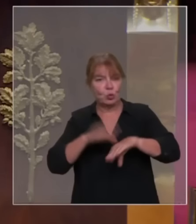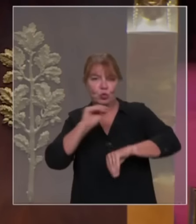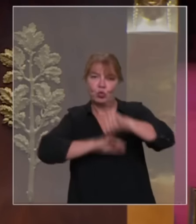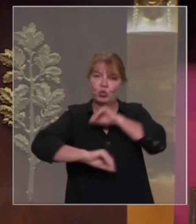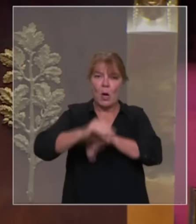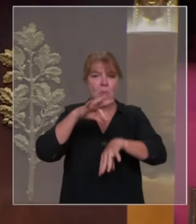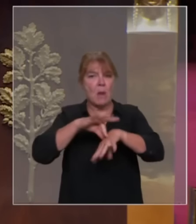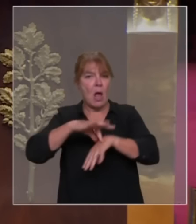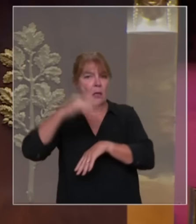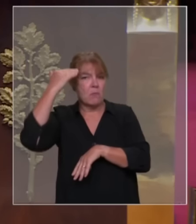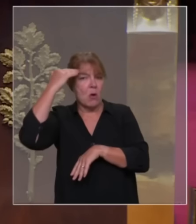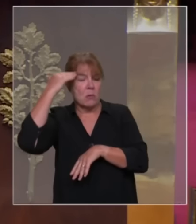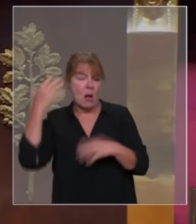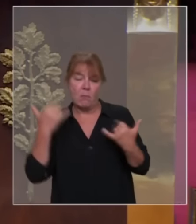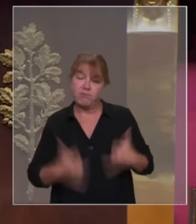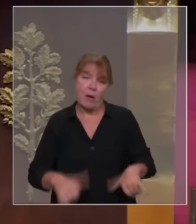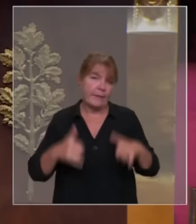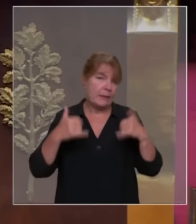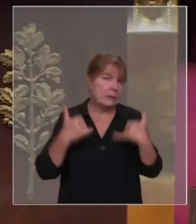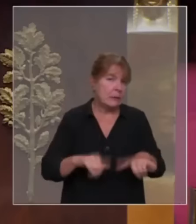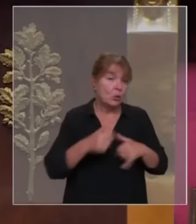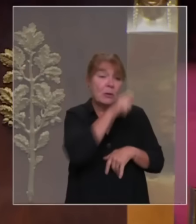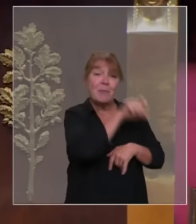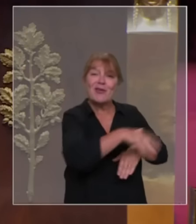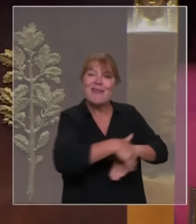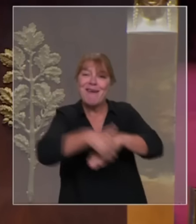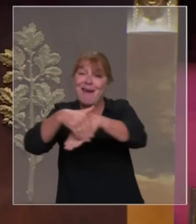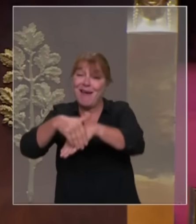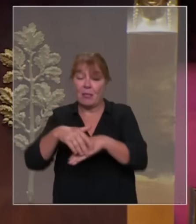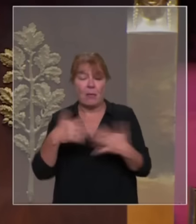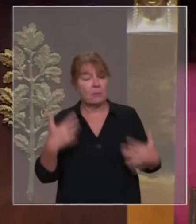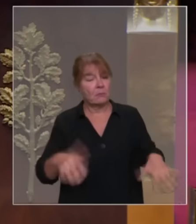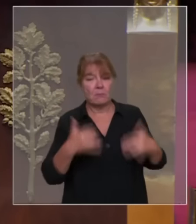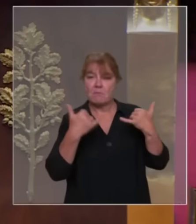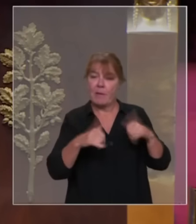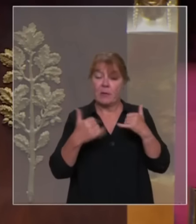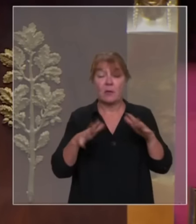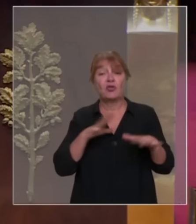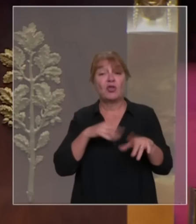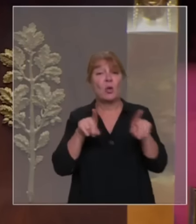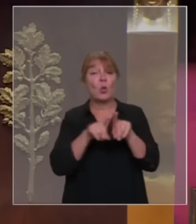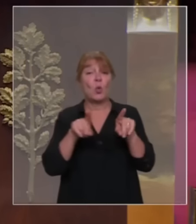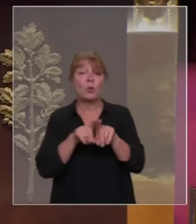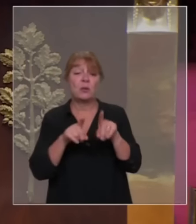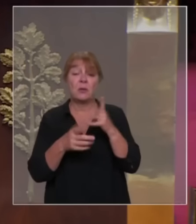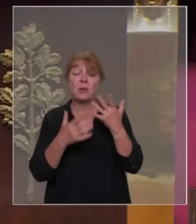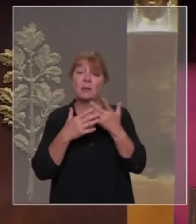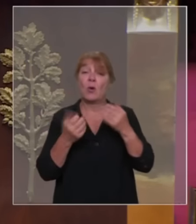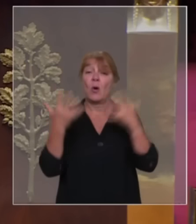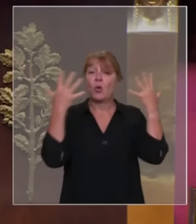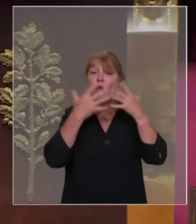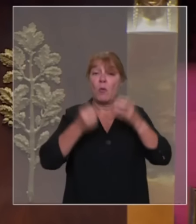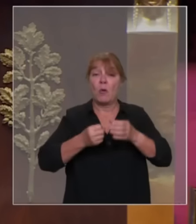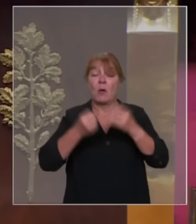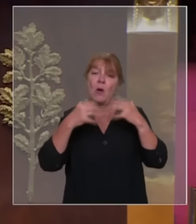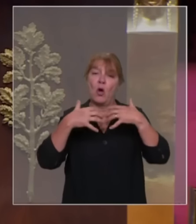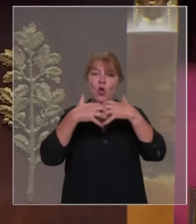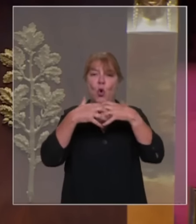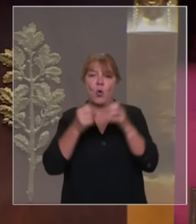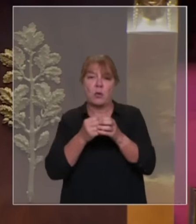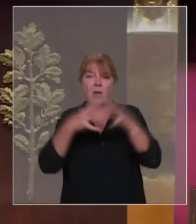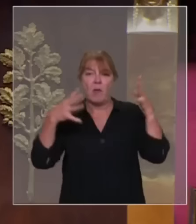modes d'accompagnement des malades et des aidants. Et je n'oublie pas d'ailleurs le trouble du neurodéveloppement et